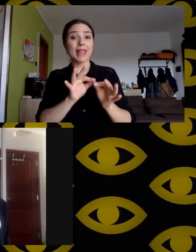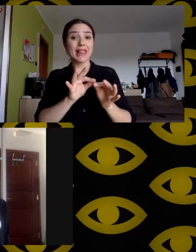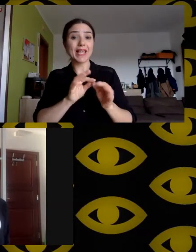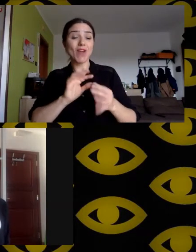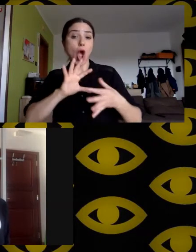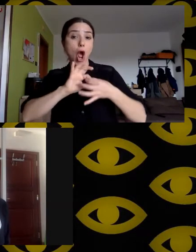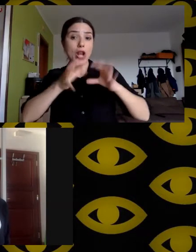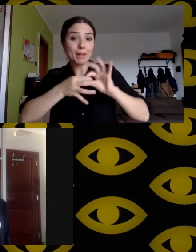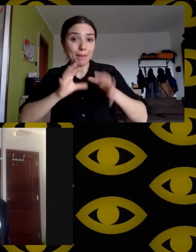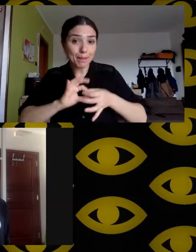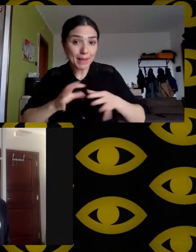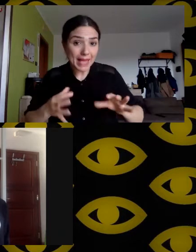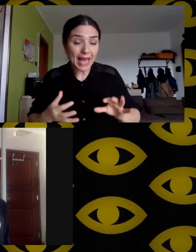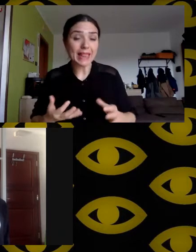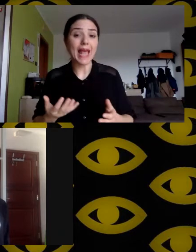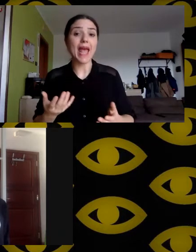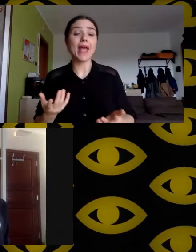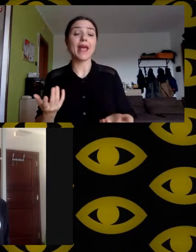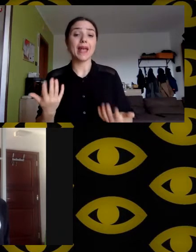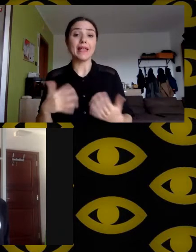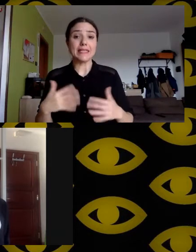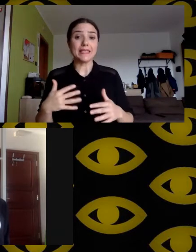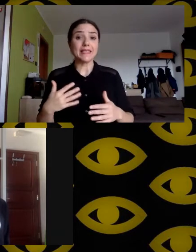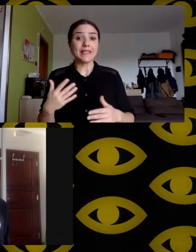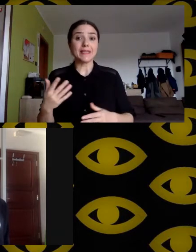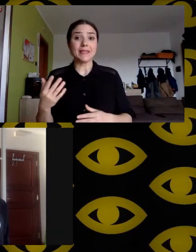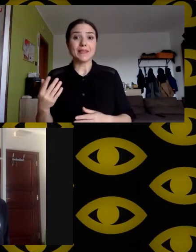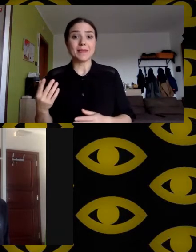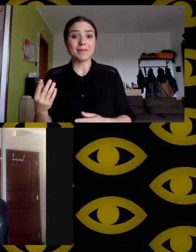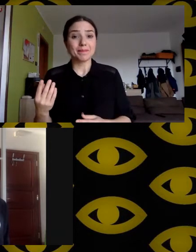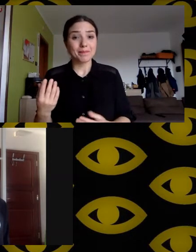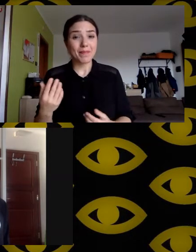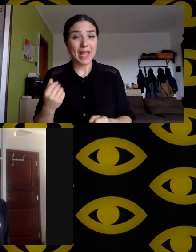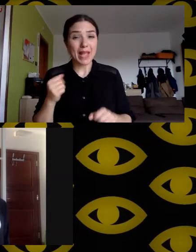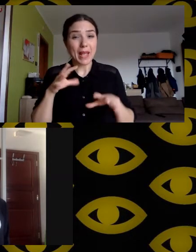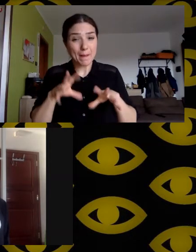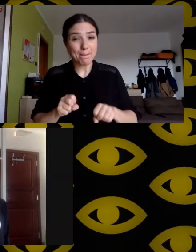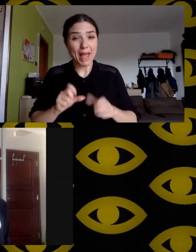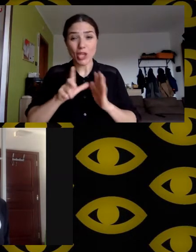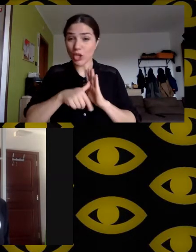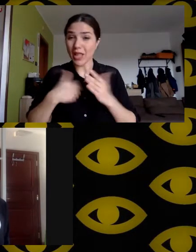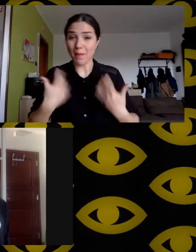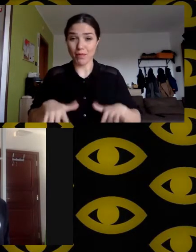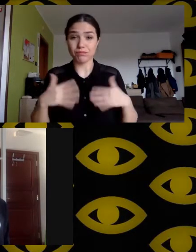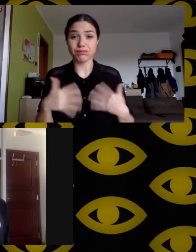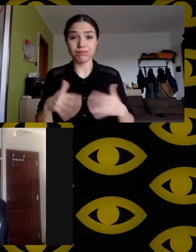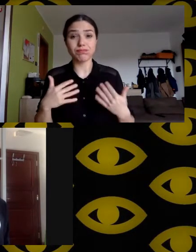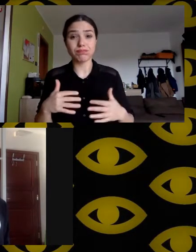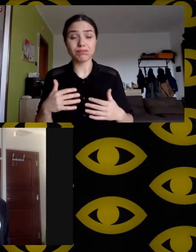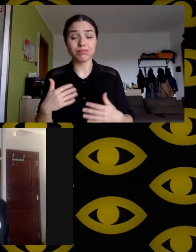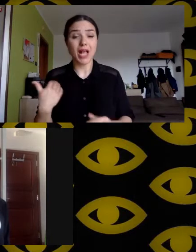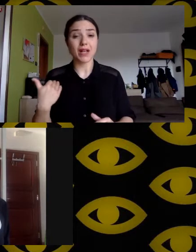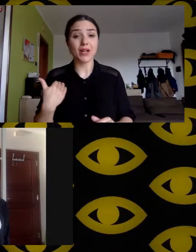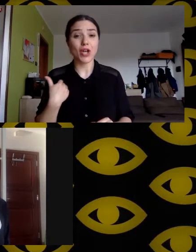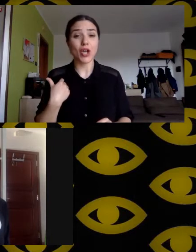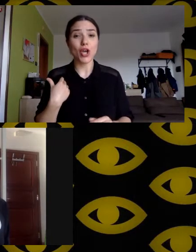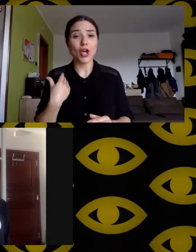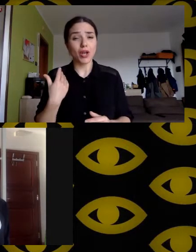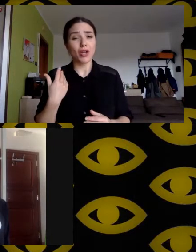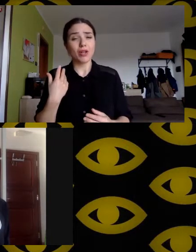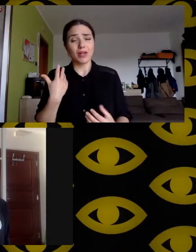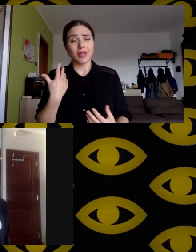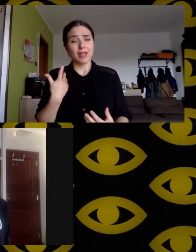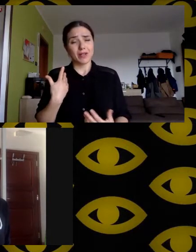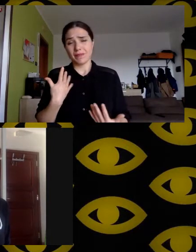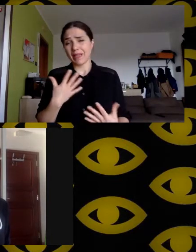Paralimpiade, è chiaro che il tempo richiesto è veramente tantissimo. Mi sono trovata più volte piangere e dire non